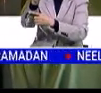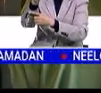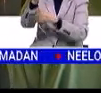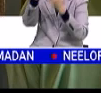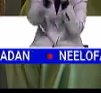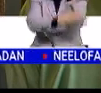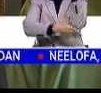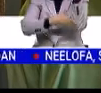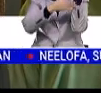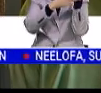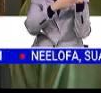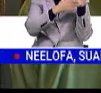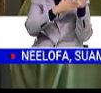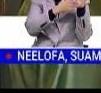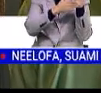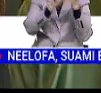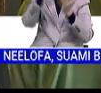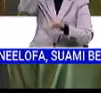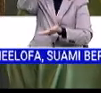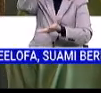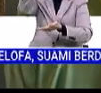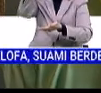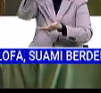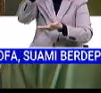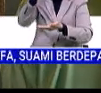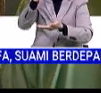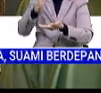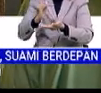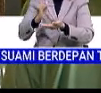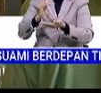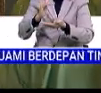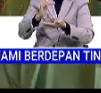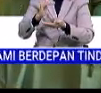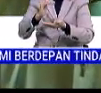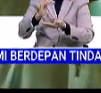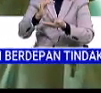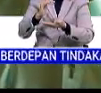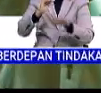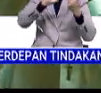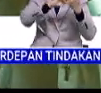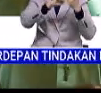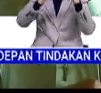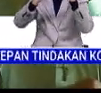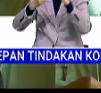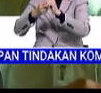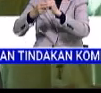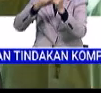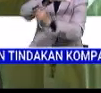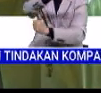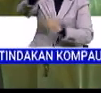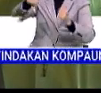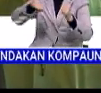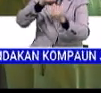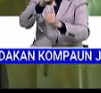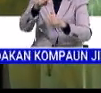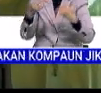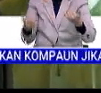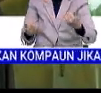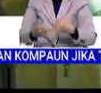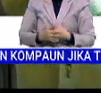di seluruh negara untuk mengurangkan gejala-gejala sosial yang sedang kita hadapi di